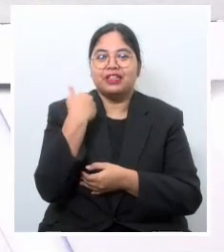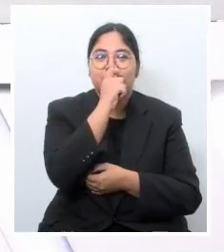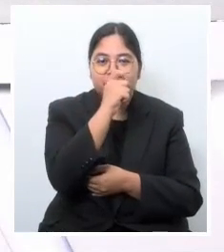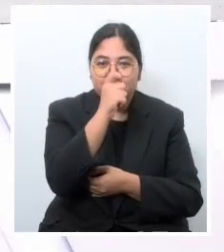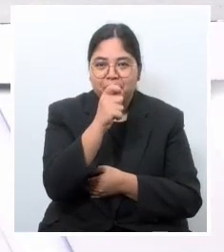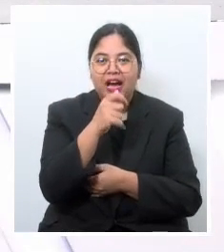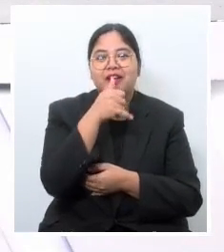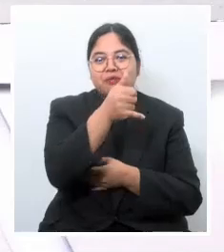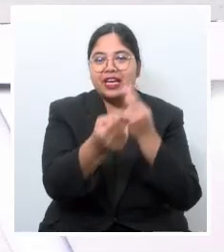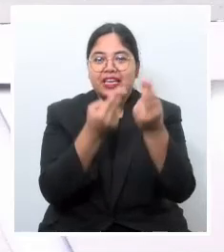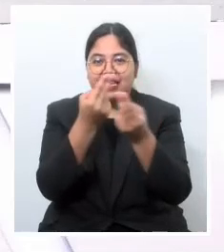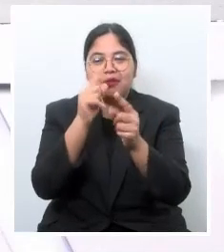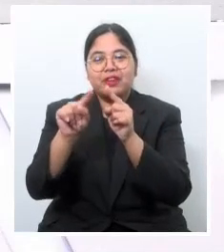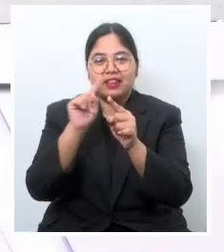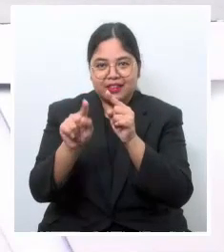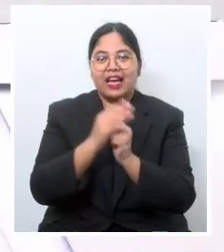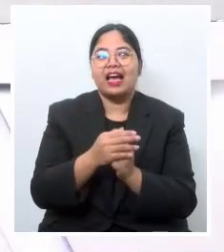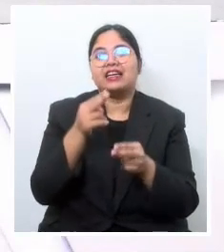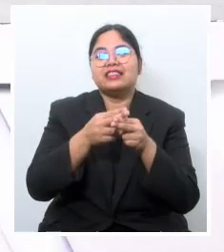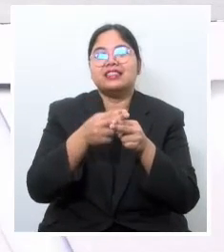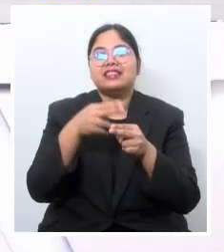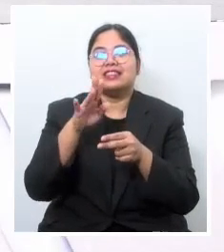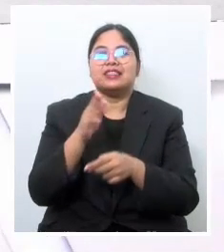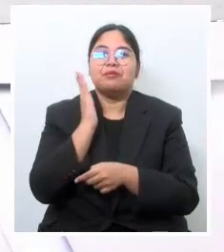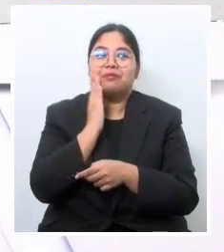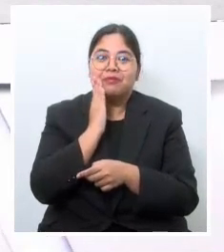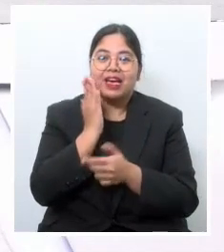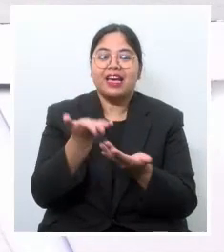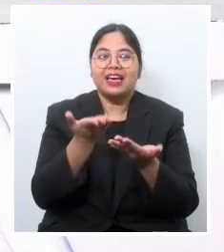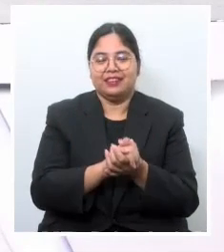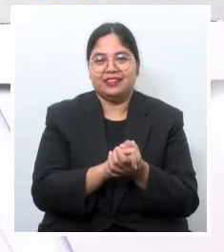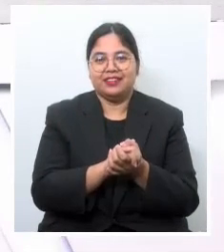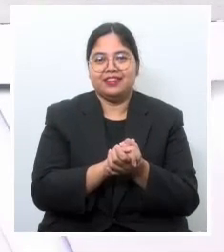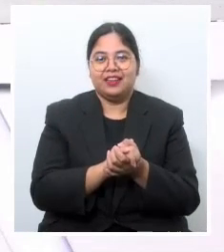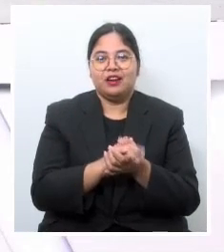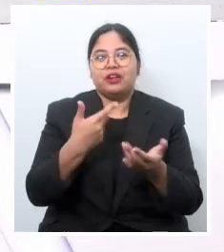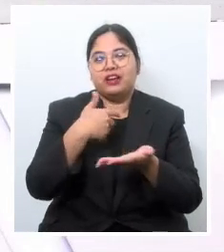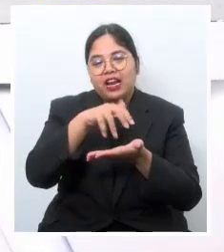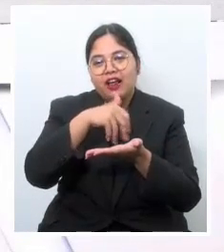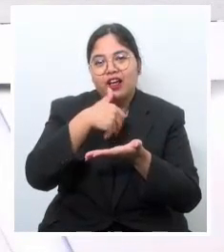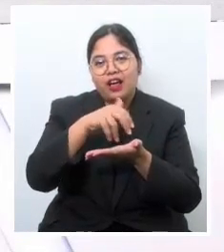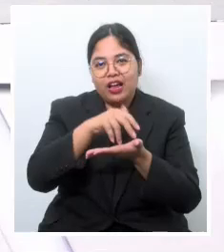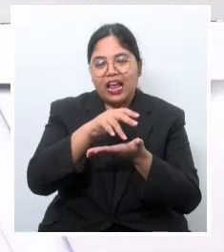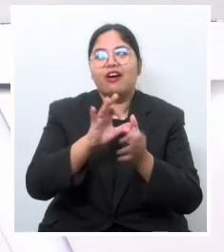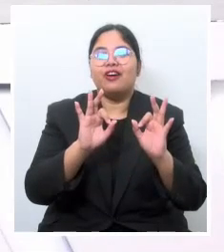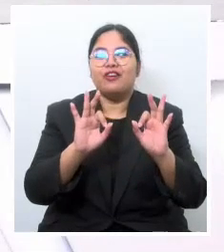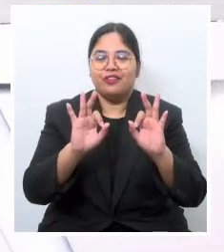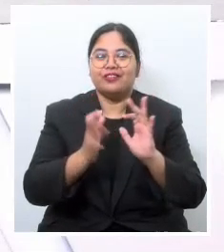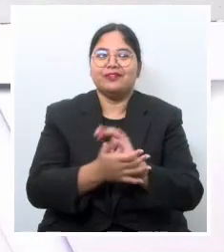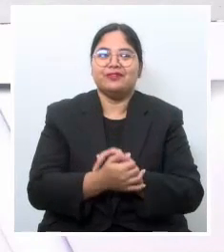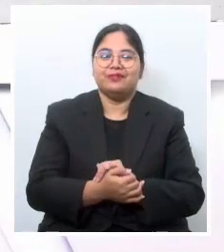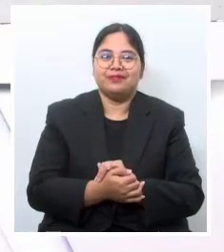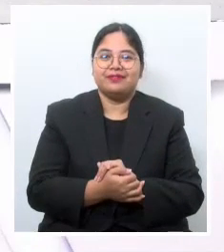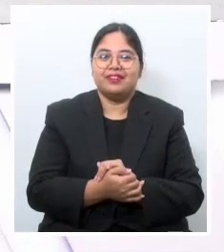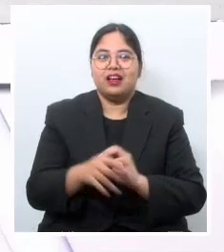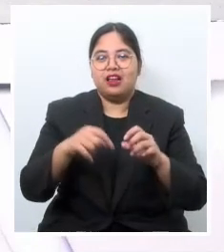พื้นที่ด้วยโดยน้องแป้งนะคะขอบคุณมากๆเลยเราได้มีเรื่องราวที่มานำเสนอให้กับท่านผู้ชมได้รับชมกันอย่างเต็มอิ่มแล้วก็จู่ใจค่ะแล้วก็ตั้งแต่